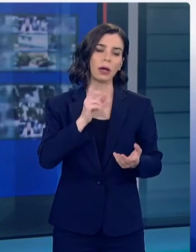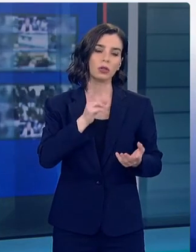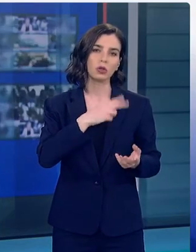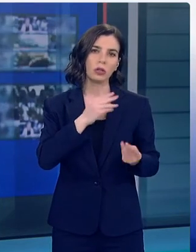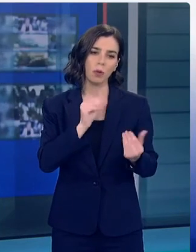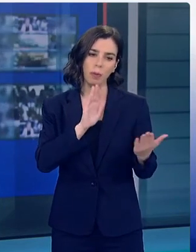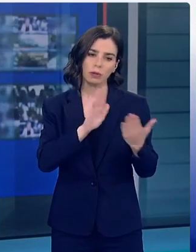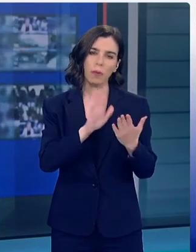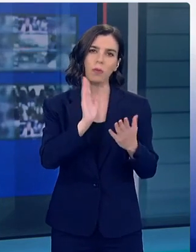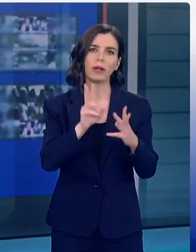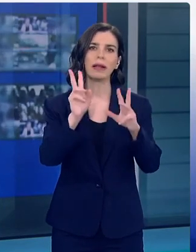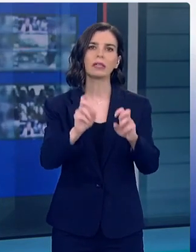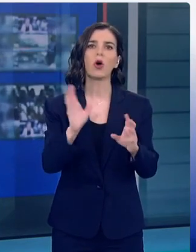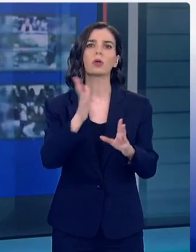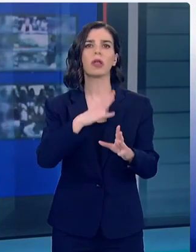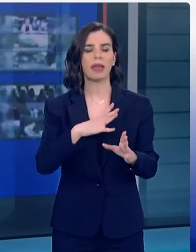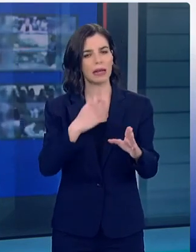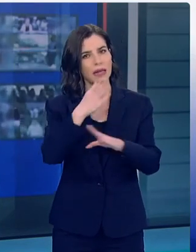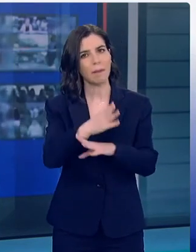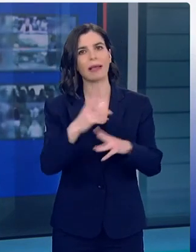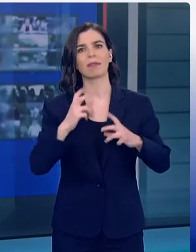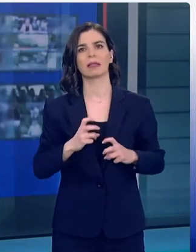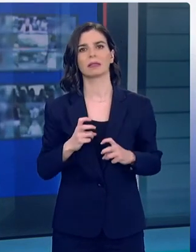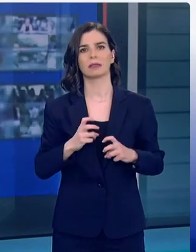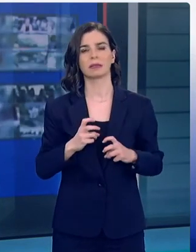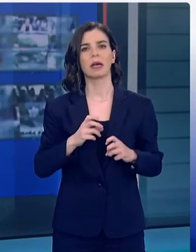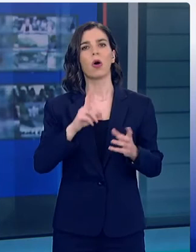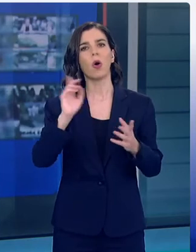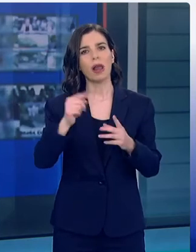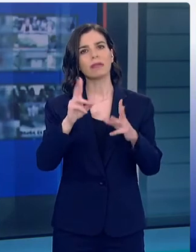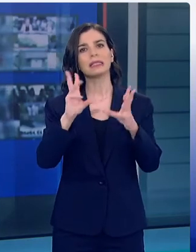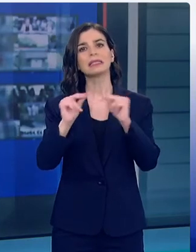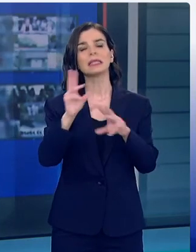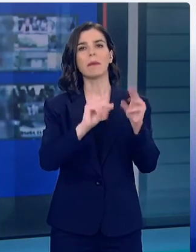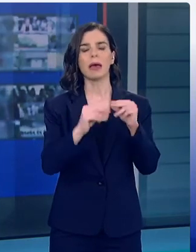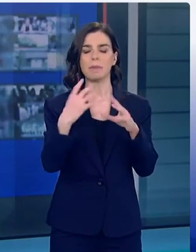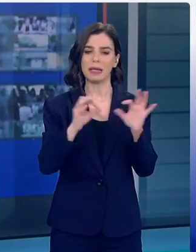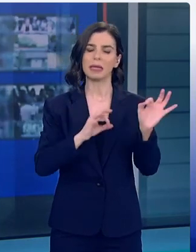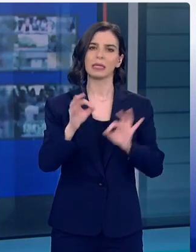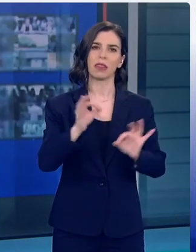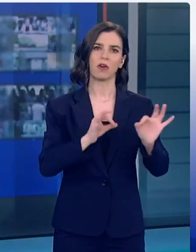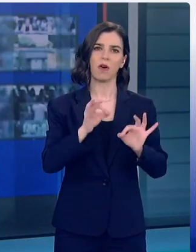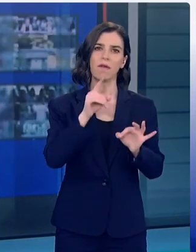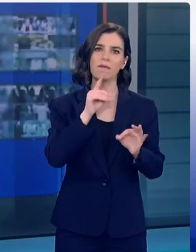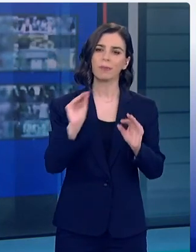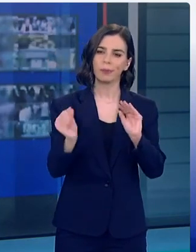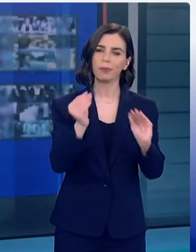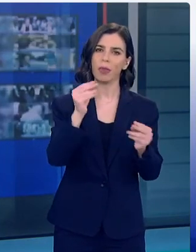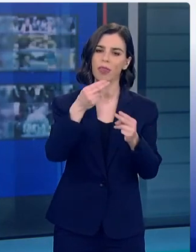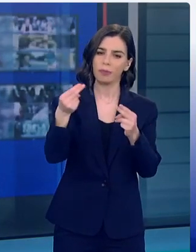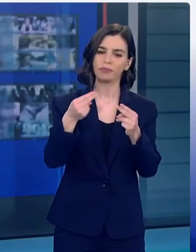θα μπορεί να εξετάζει όποιον θέλει για τον ιό. Όλα αυτά είναι υποσυζήτηση. Το πλάνο υπάρχει για αυτές τις